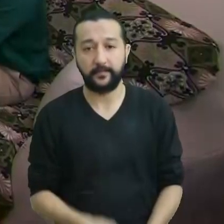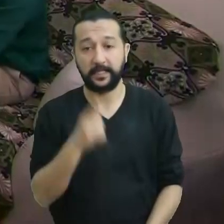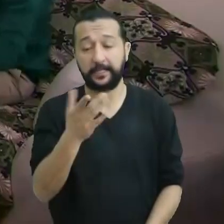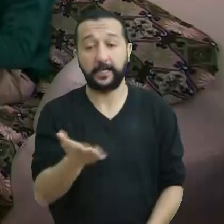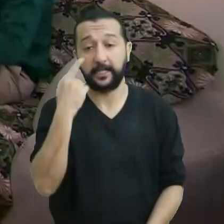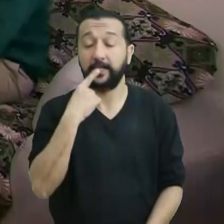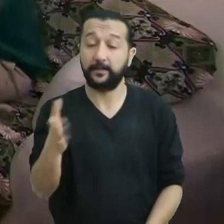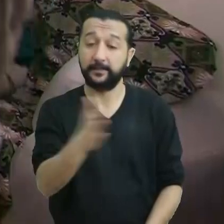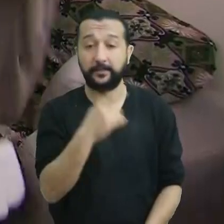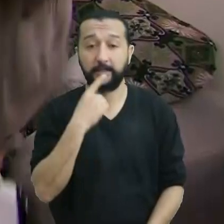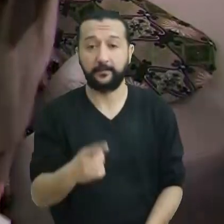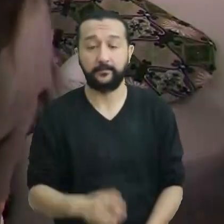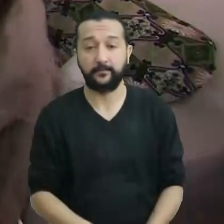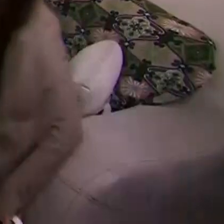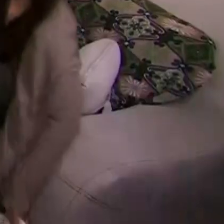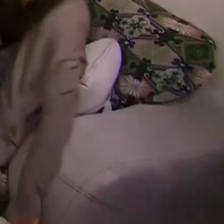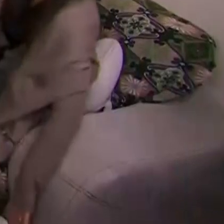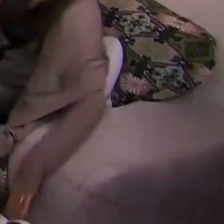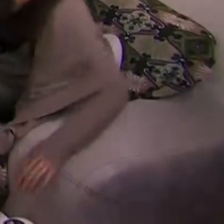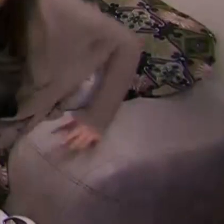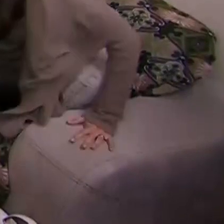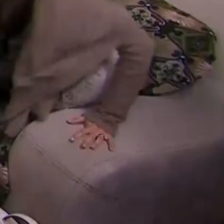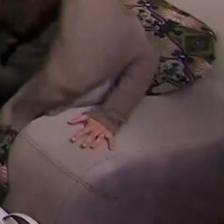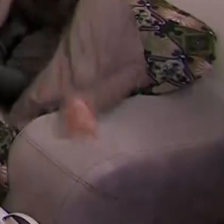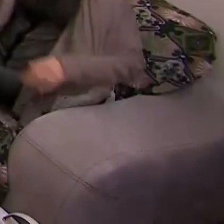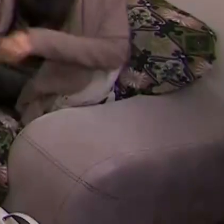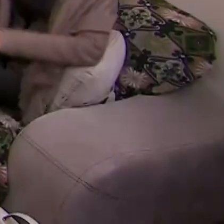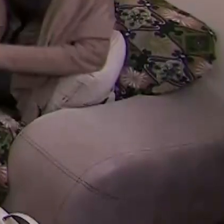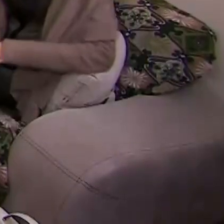Sen de kay. Kay canım. Nurhan sıkıntıyla yüzüğüyle oynuyor.